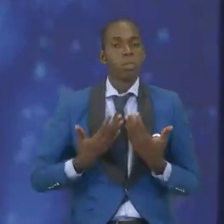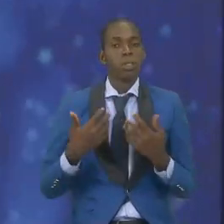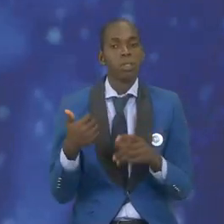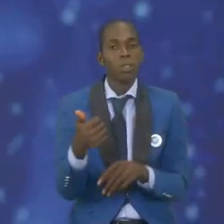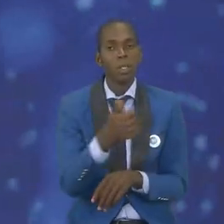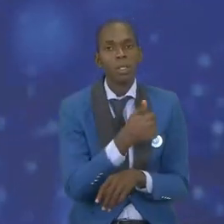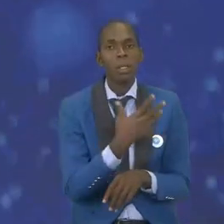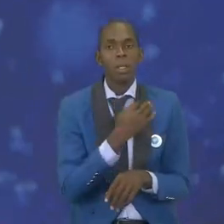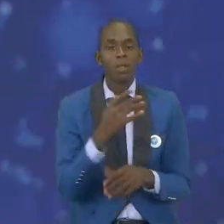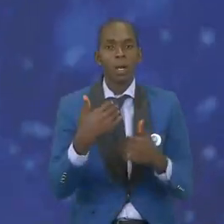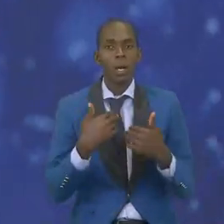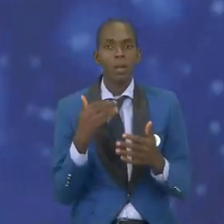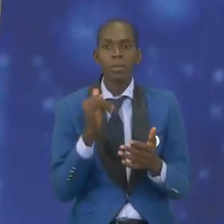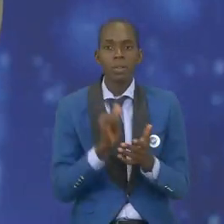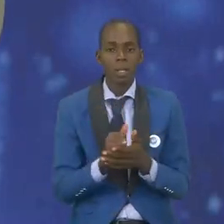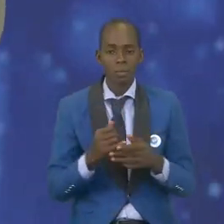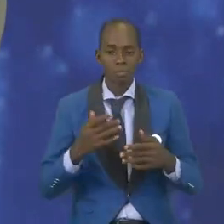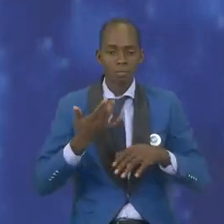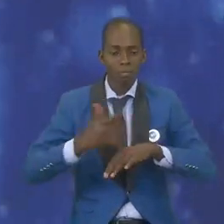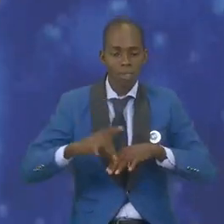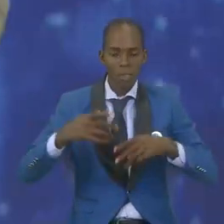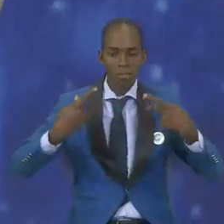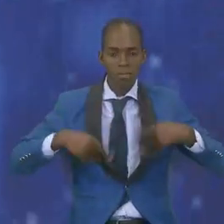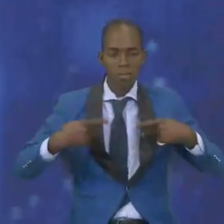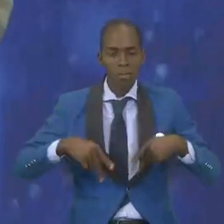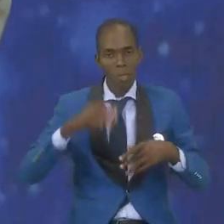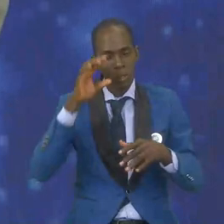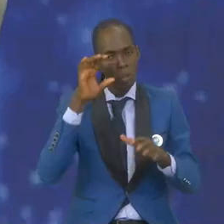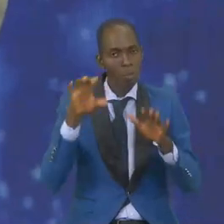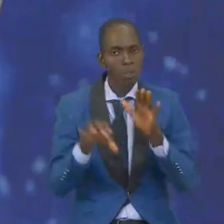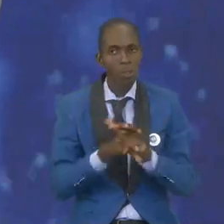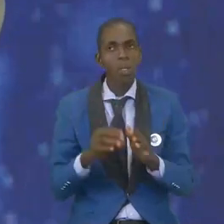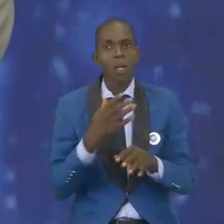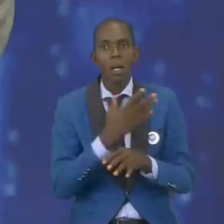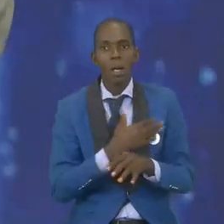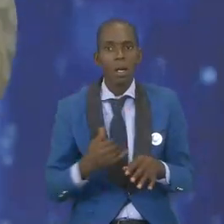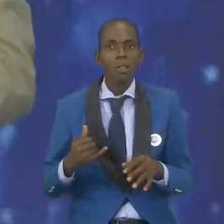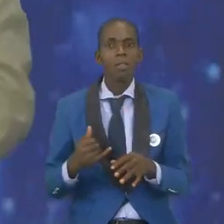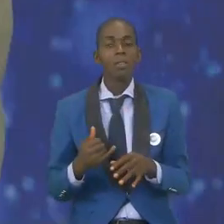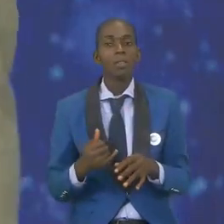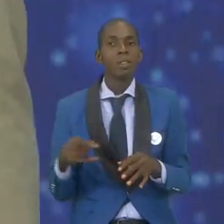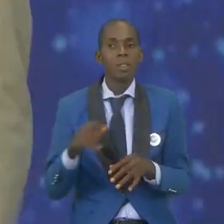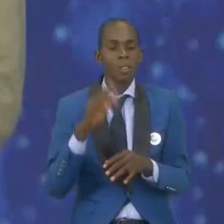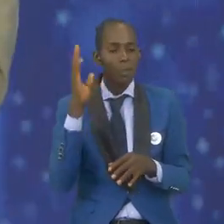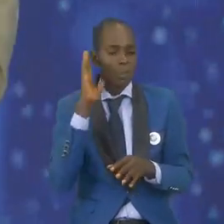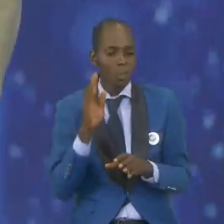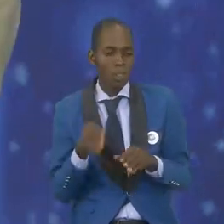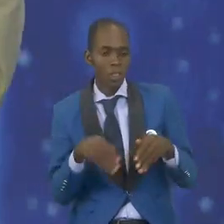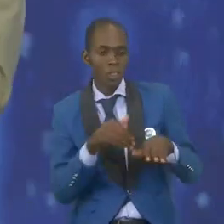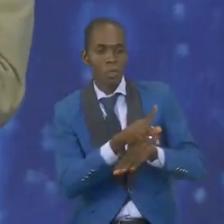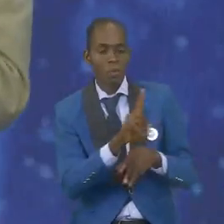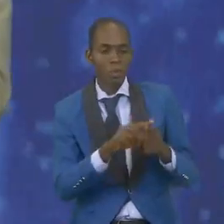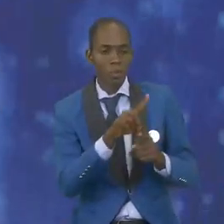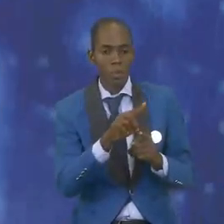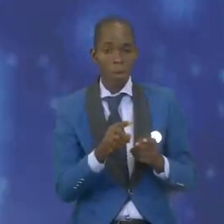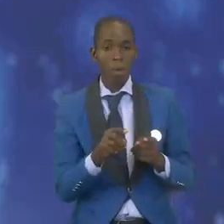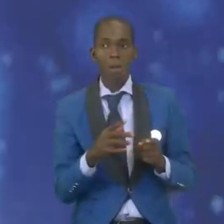lit, pour exciter ta chair. Et tu as cette chose pornographique que tu as ouverte.